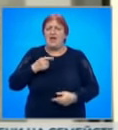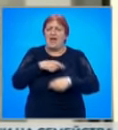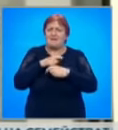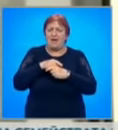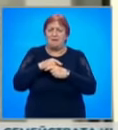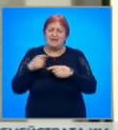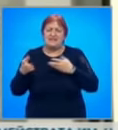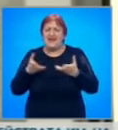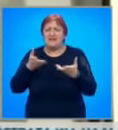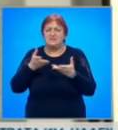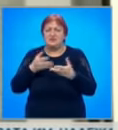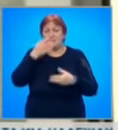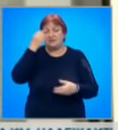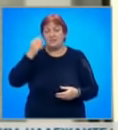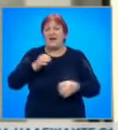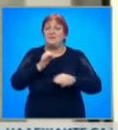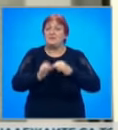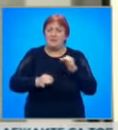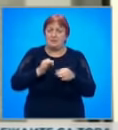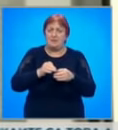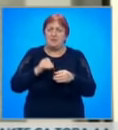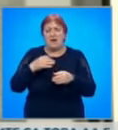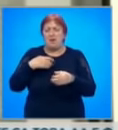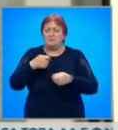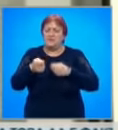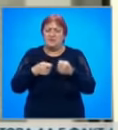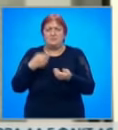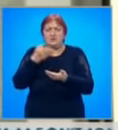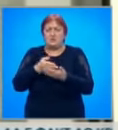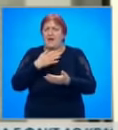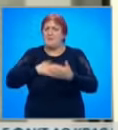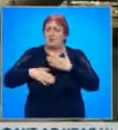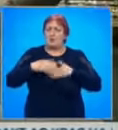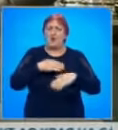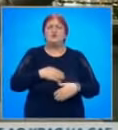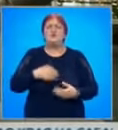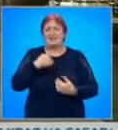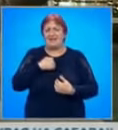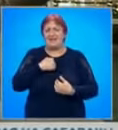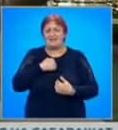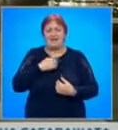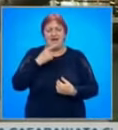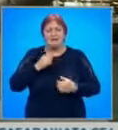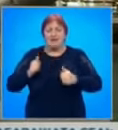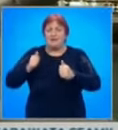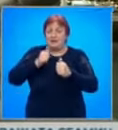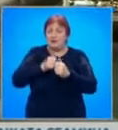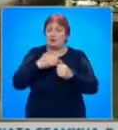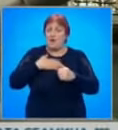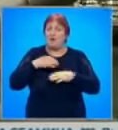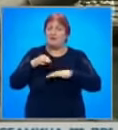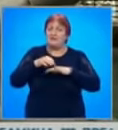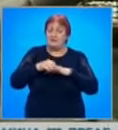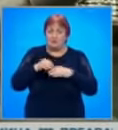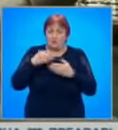наистина да се раздвижиме, да забравим за пандемията и да си пазаруваме, да си доставим удоволствие на нас самите. Трябва да придружа съпругата,